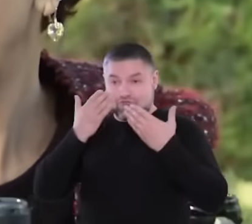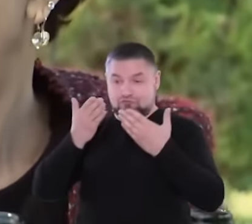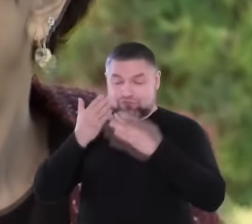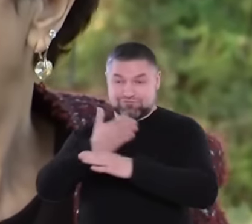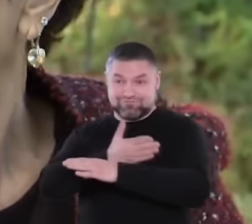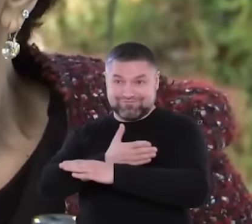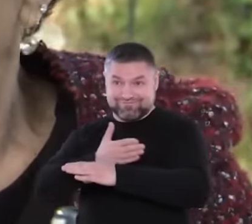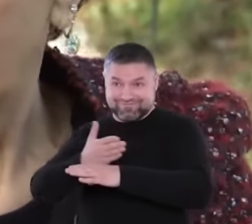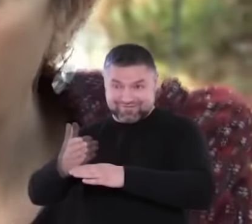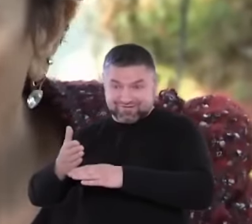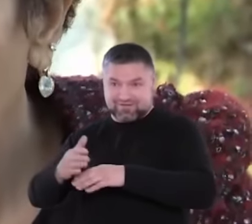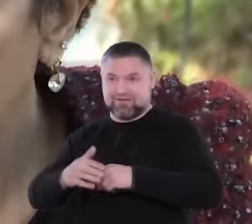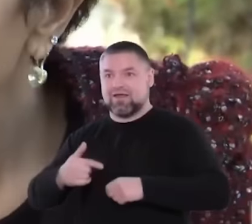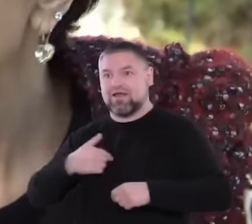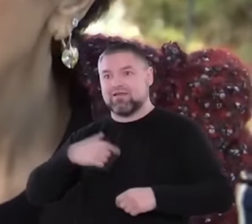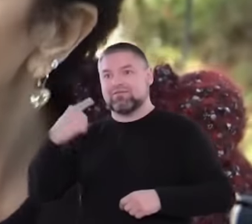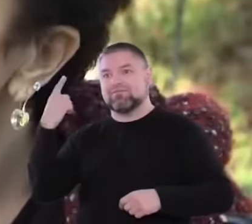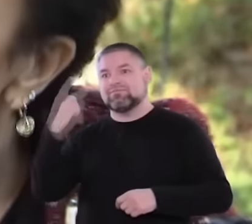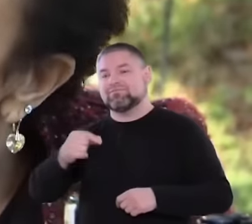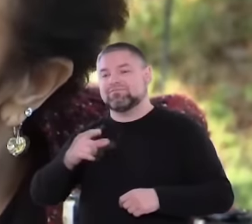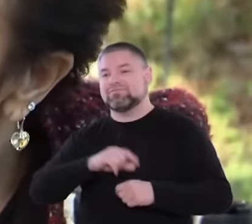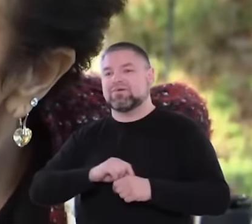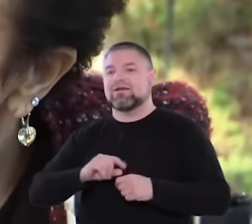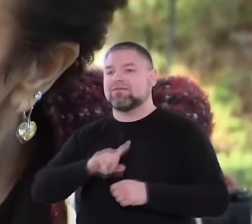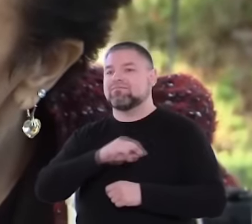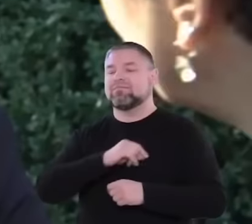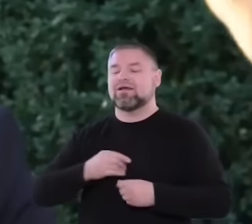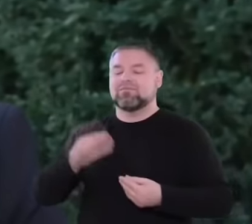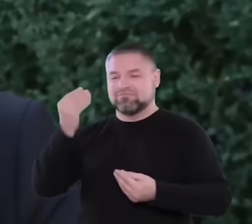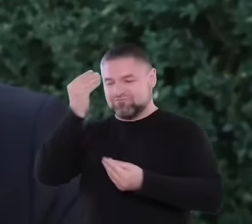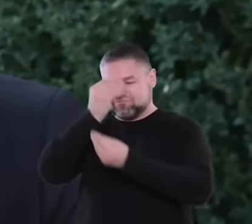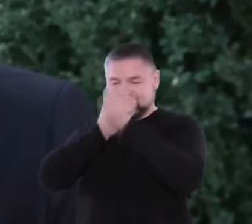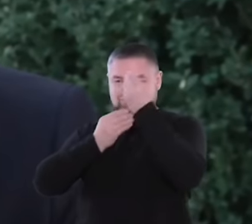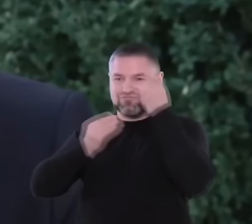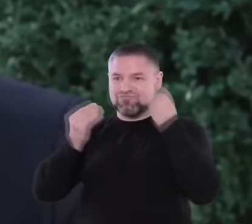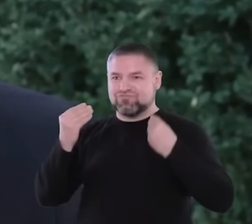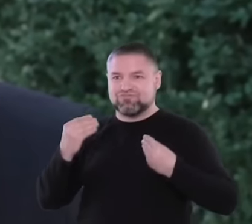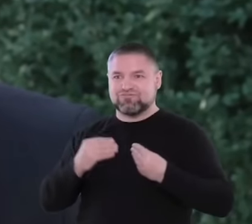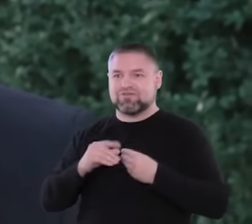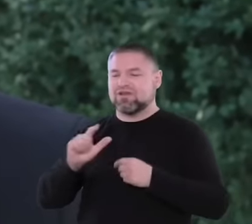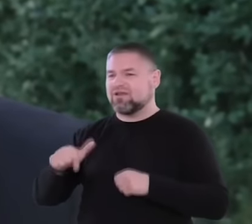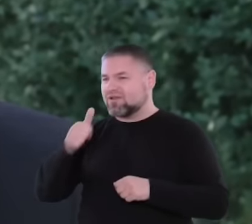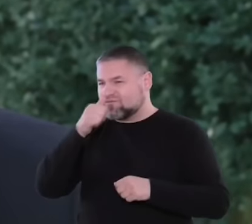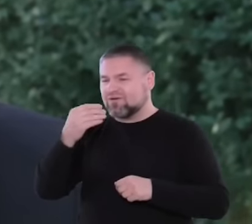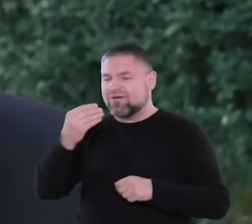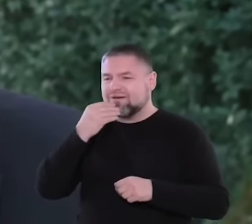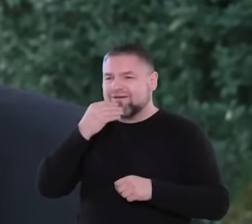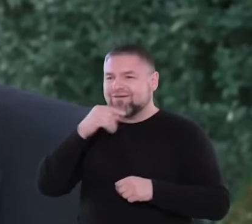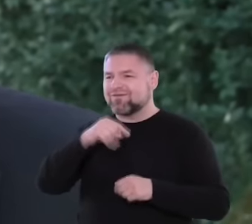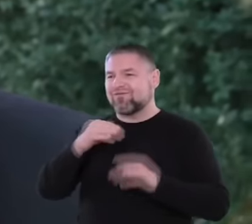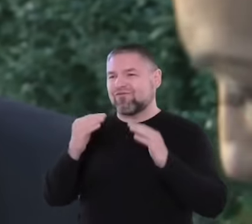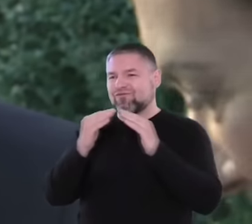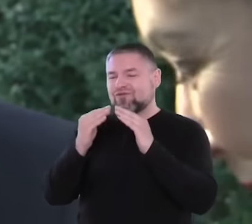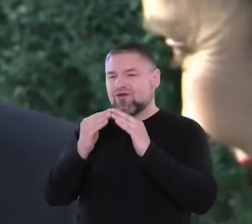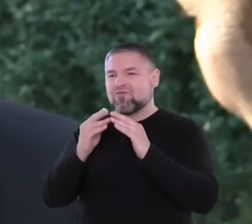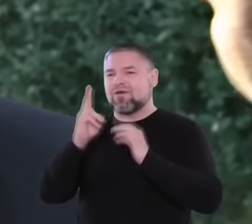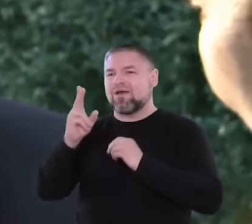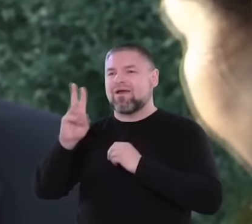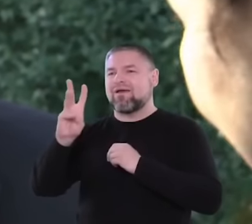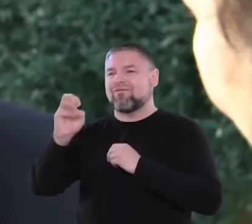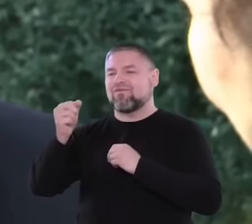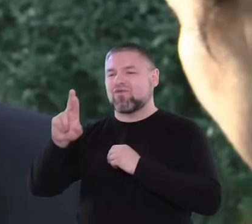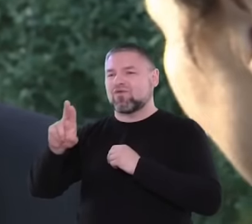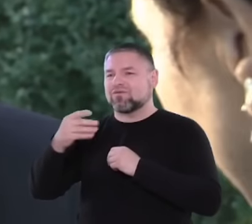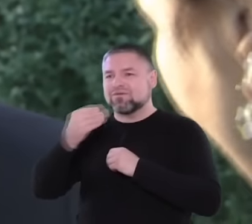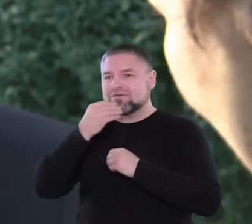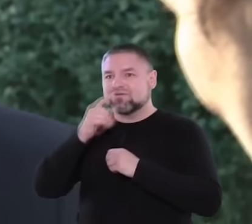dalej. A ja lecę, mam zabieg odmładzający kawiorem. No ale nie możesz go zjeść w domu. Kochanie, tego się